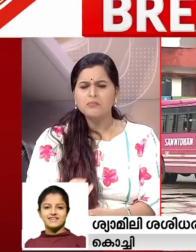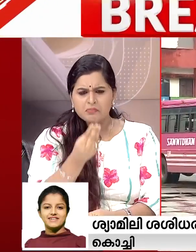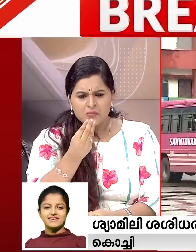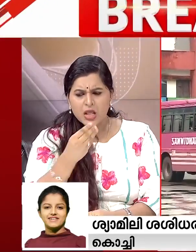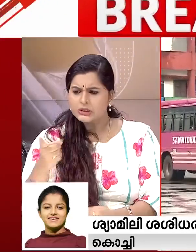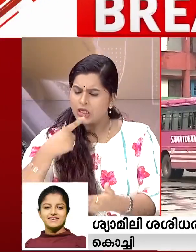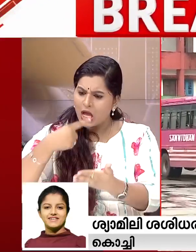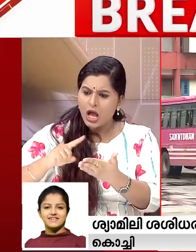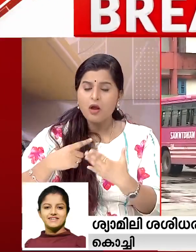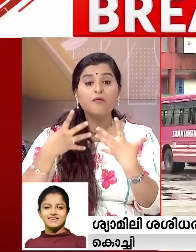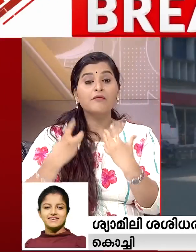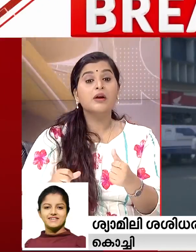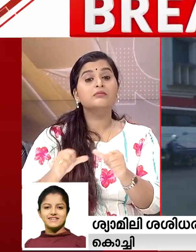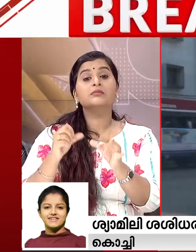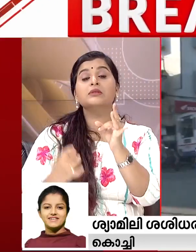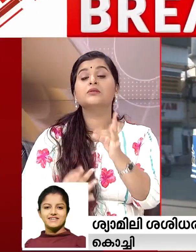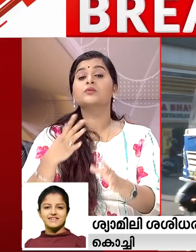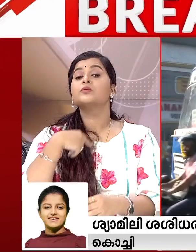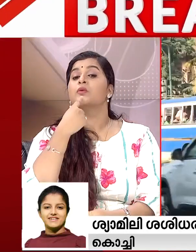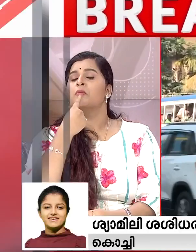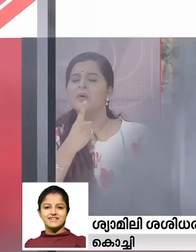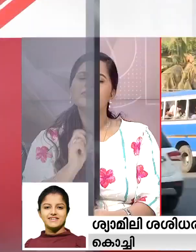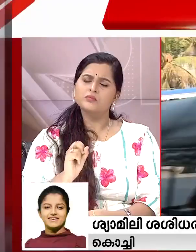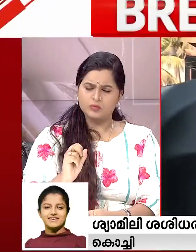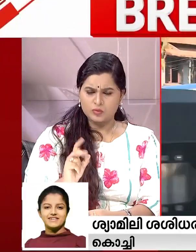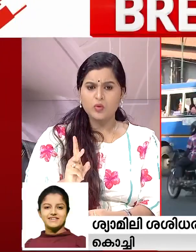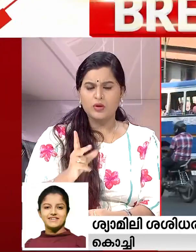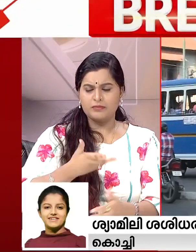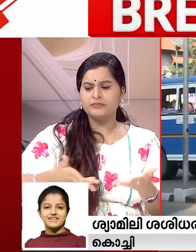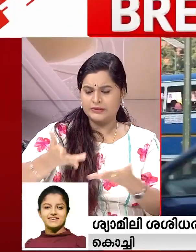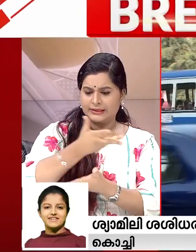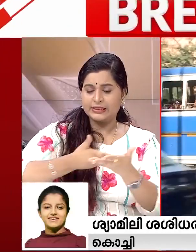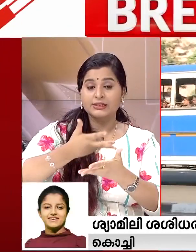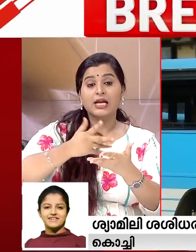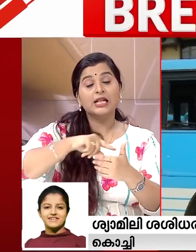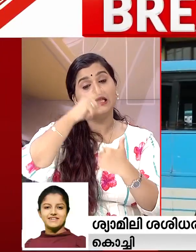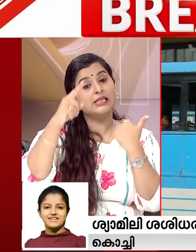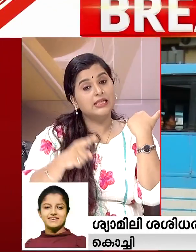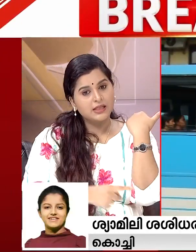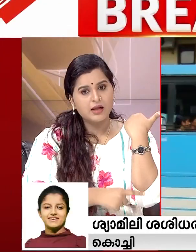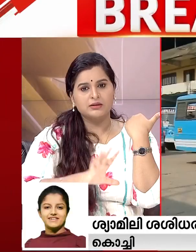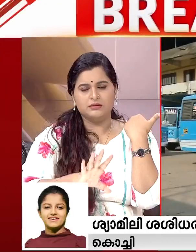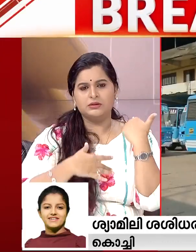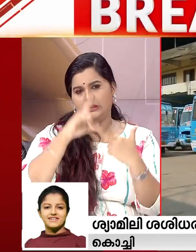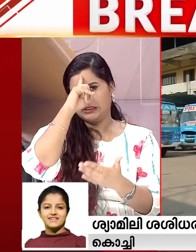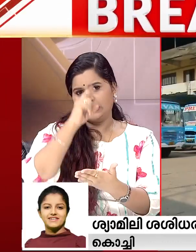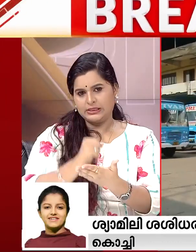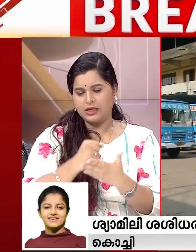അനുവദിക്കണമെന്നായിരുന്നു സംയുക്ത സംഘടന മുന്നോട്ട് വെച്ച മറ്റൊരു ആവശ്യം. ഇതും നയപരമായ തീരുമാനത്തിനൊടുവിൽ ചർച്ചയ്ക്കൊടുവിൽ